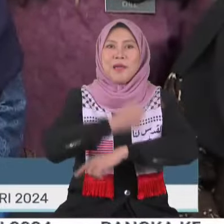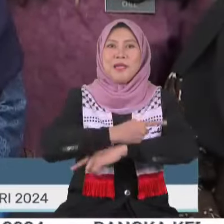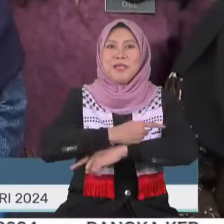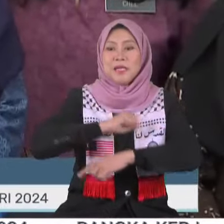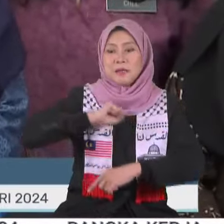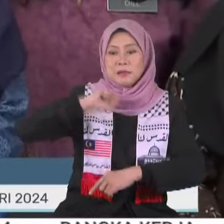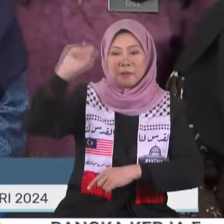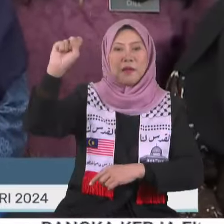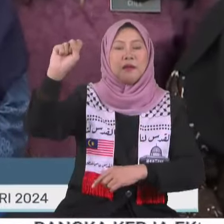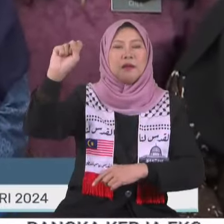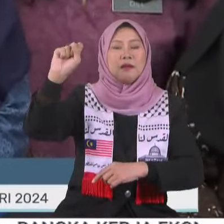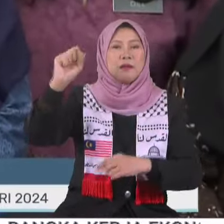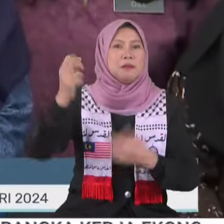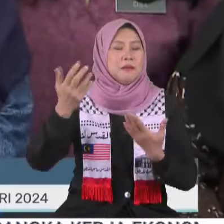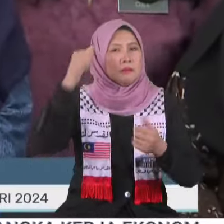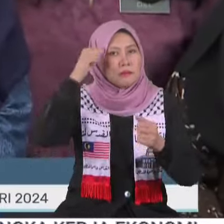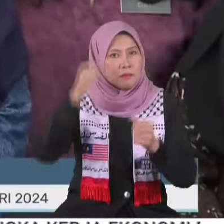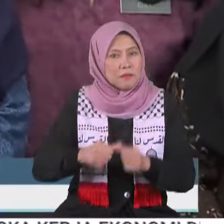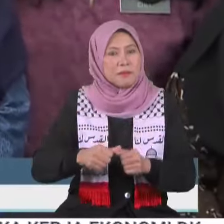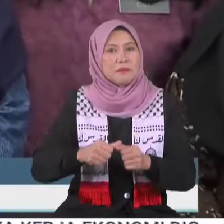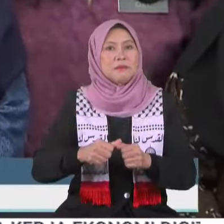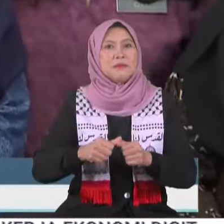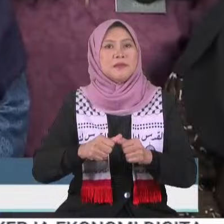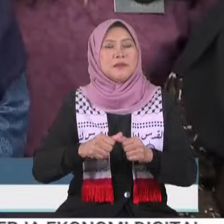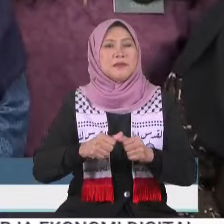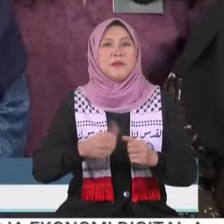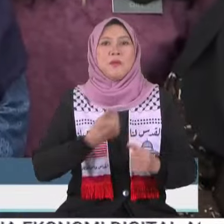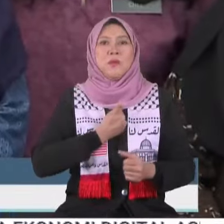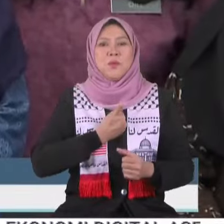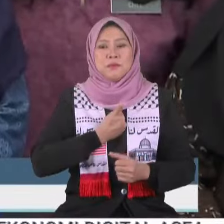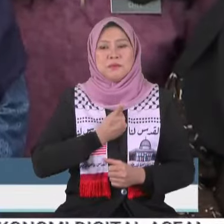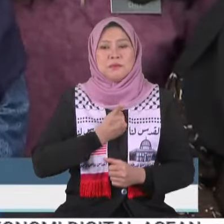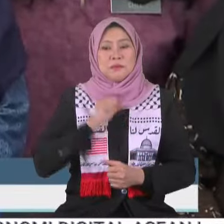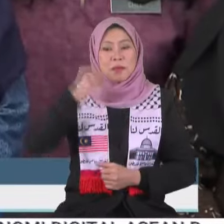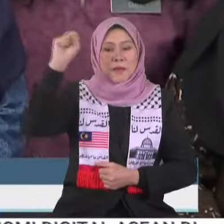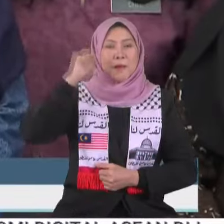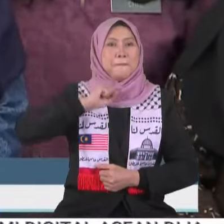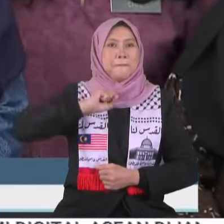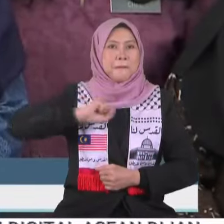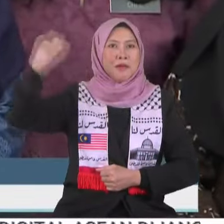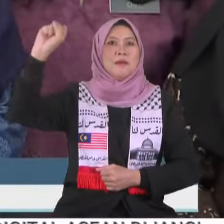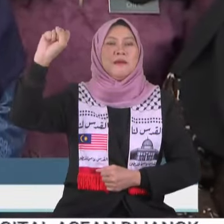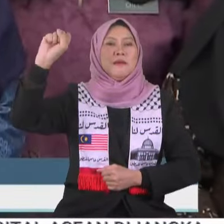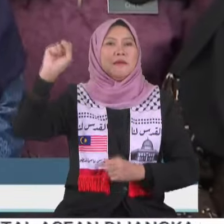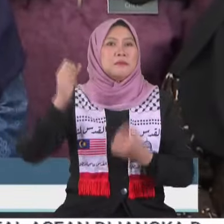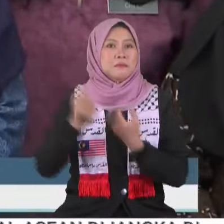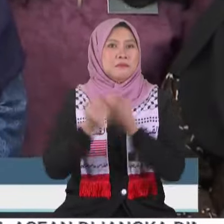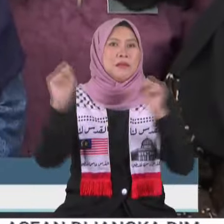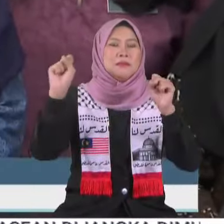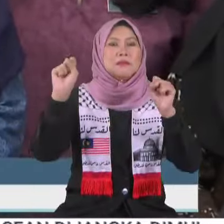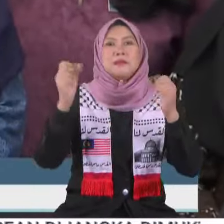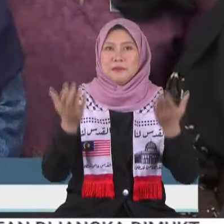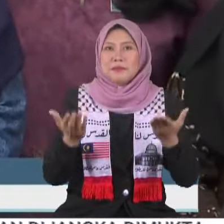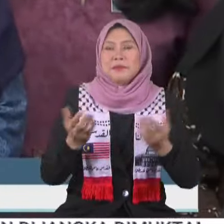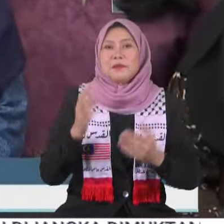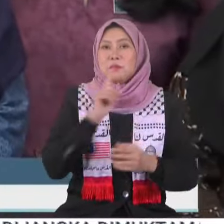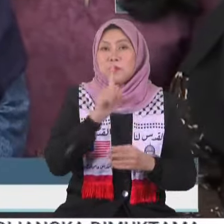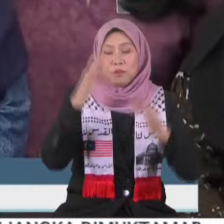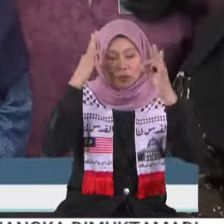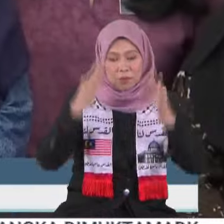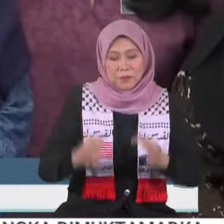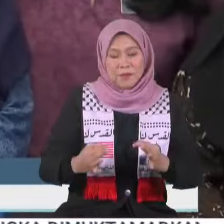untuk kita bersama-sama mengingati our own kemerdekaan di negeri Sabah. Jadi kita kabinet putuskan